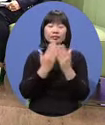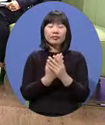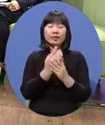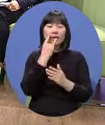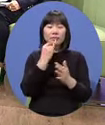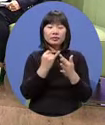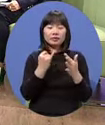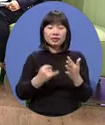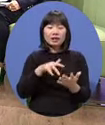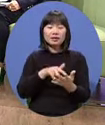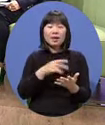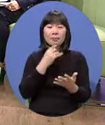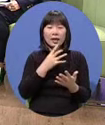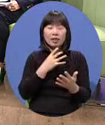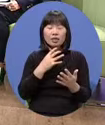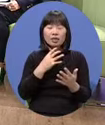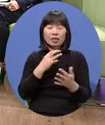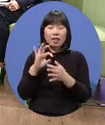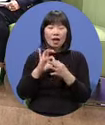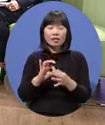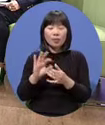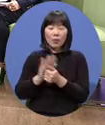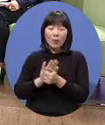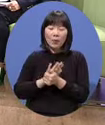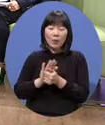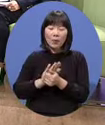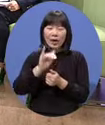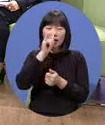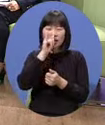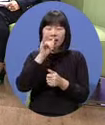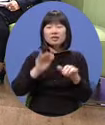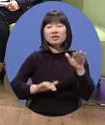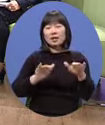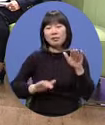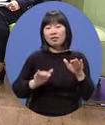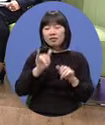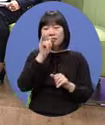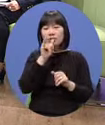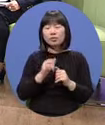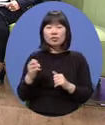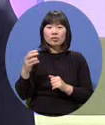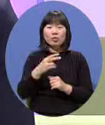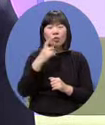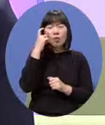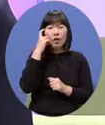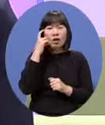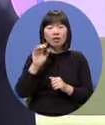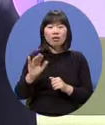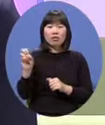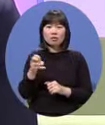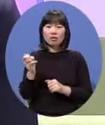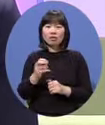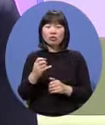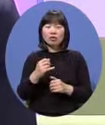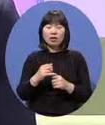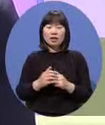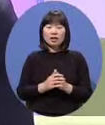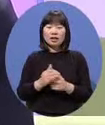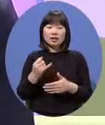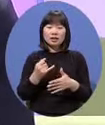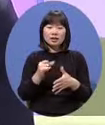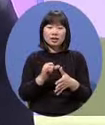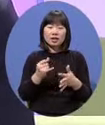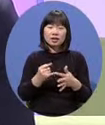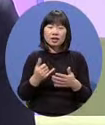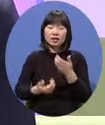그 윤서 입장에서만 얘기를 하고 계시죠. 그래서 굉장히 편파적인 게 문제시고요. 그다음에 이제 왜 그러시냐면 자꾸 이 아이들의 갈등을